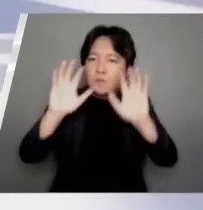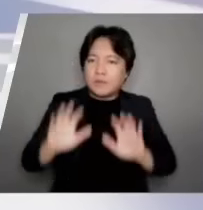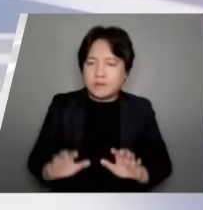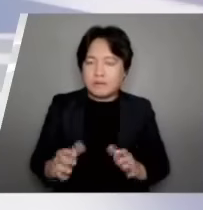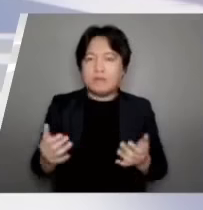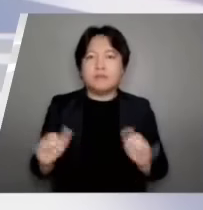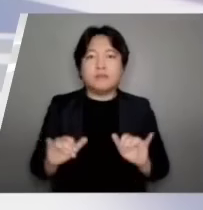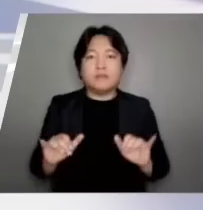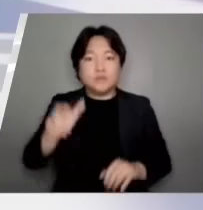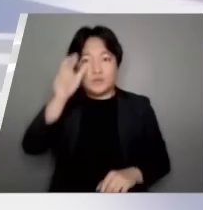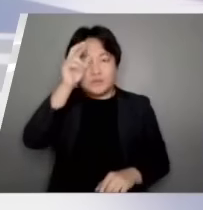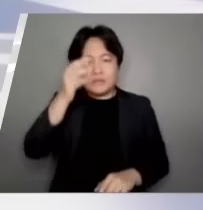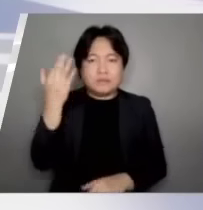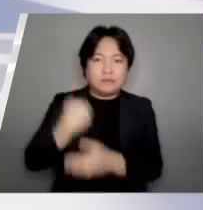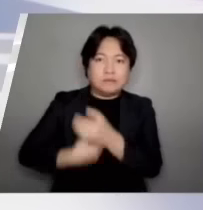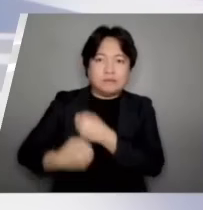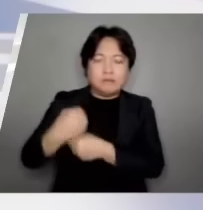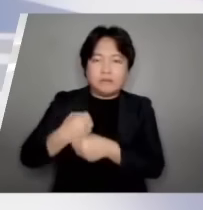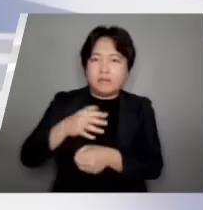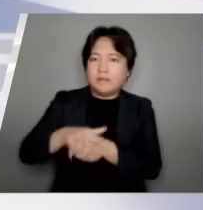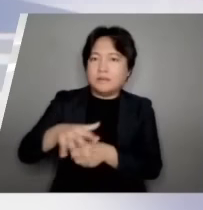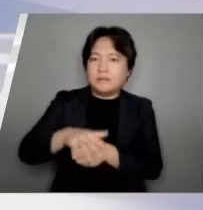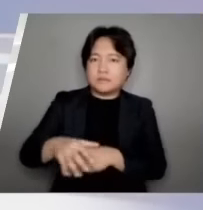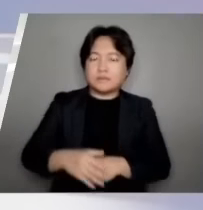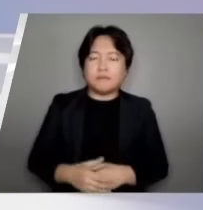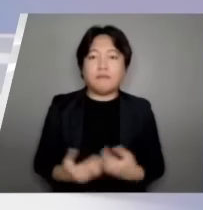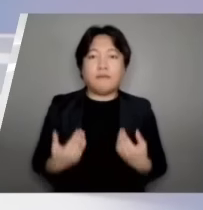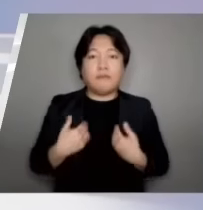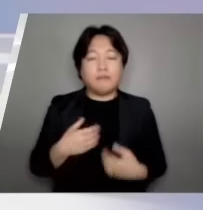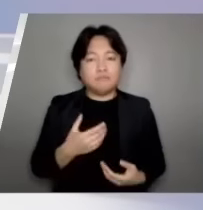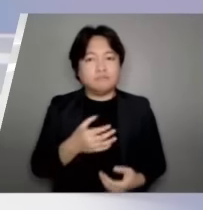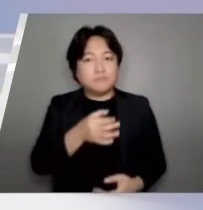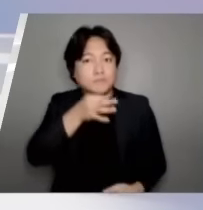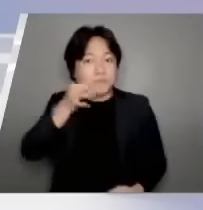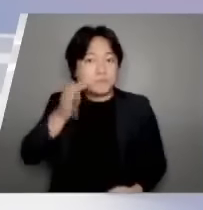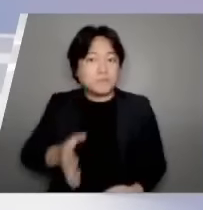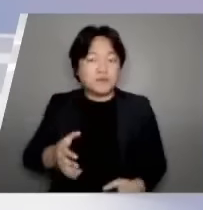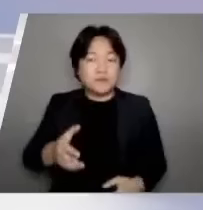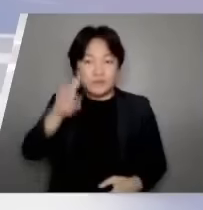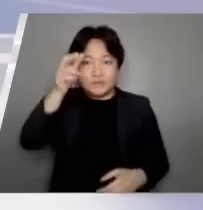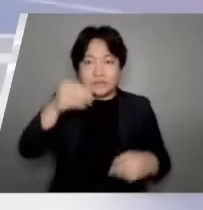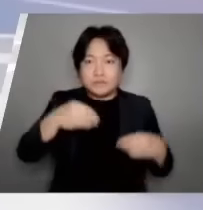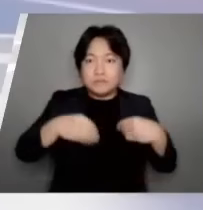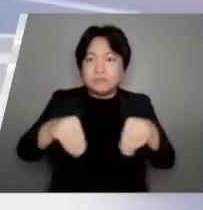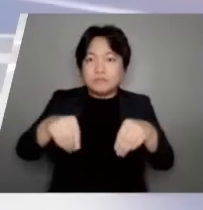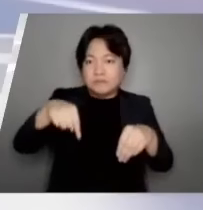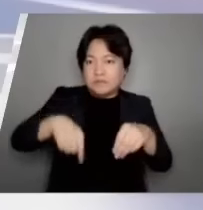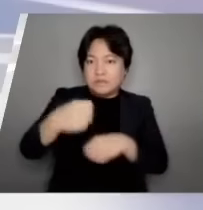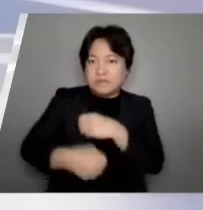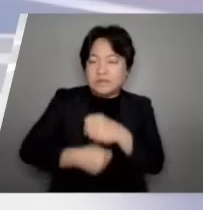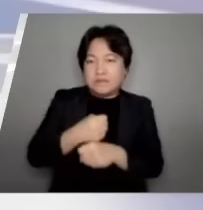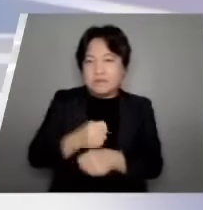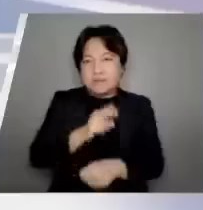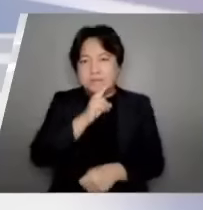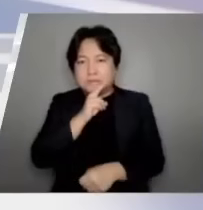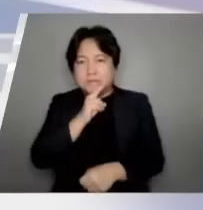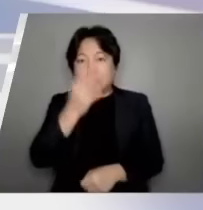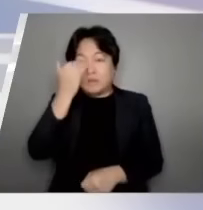nakarang taon. May mga poultry farmer daw kasi na nag-aalinlangan magbenta ngayong taon matapos malugi noong